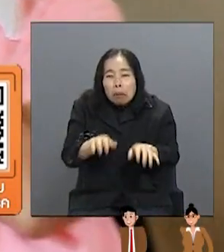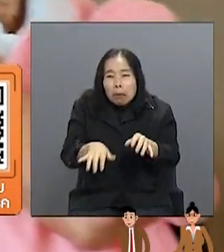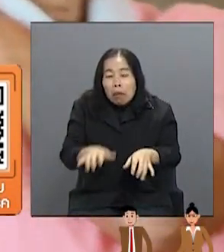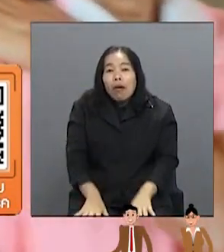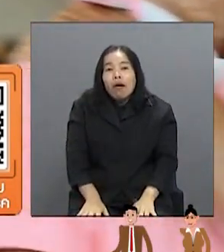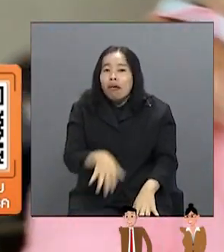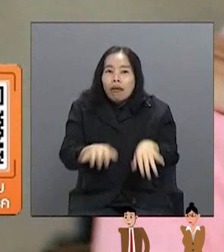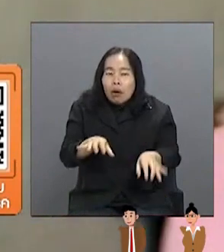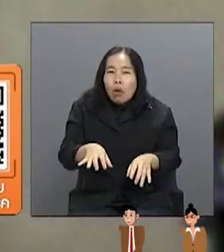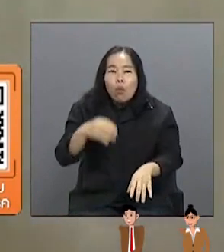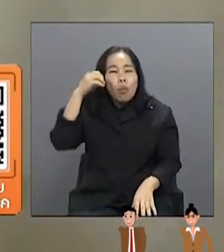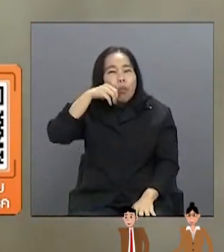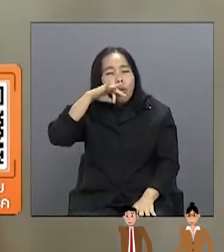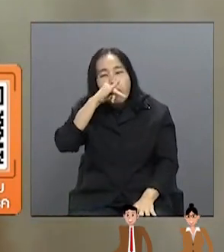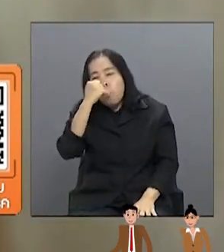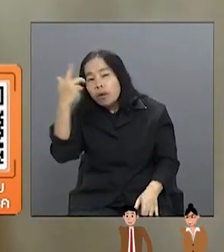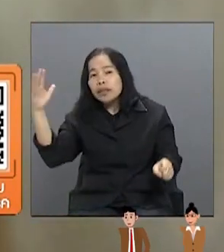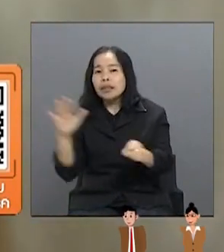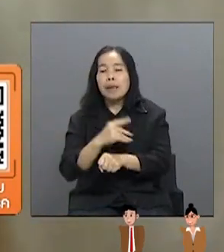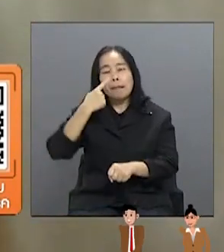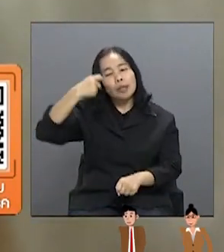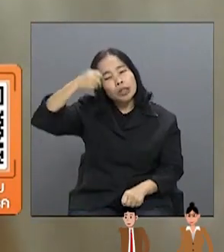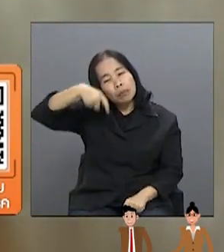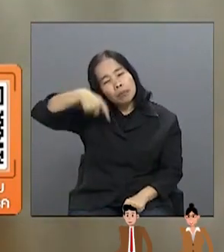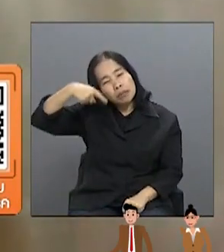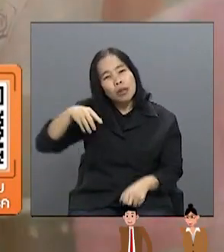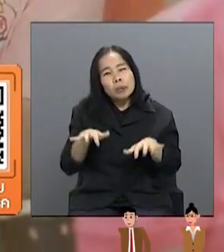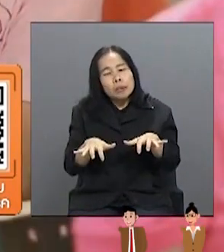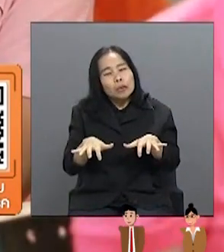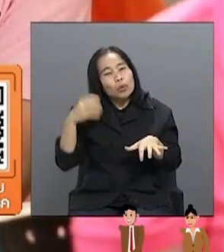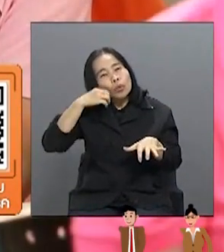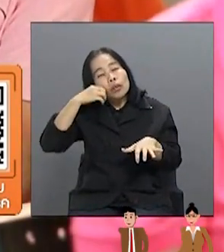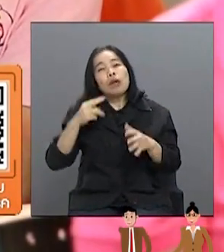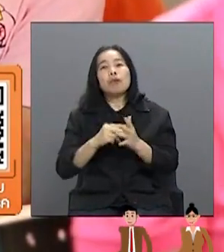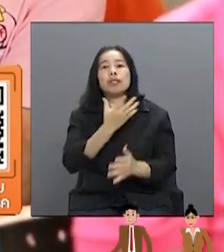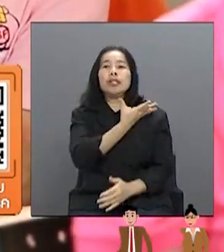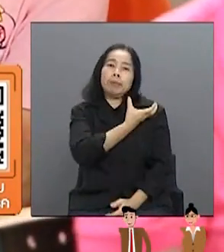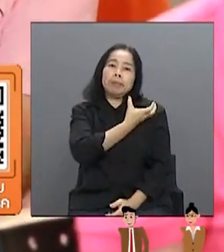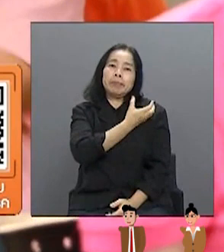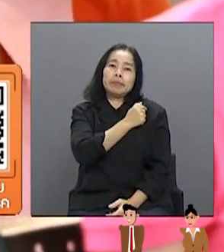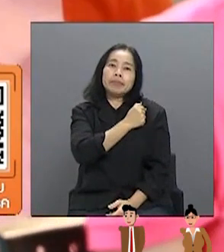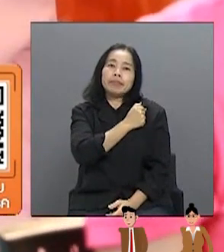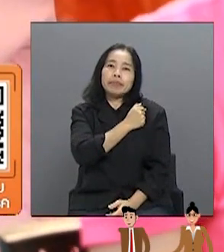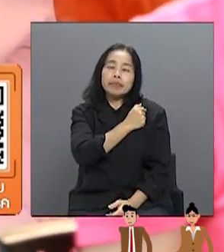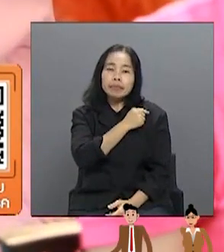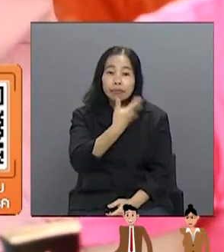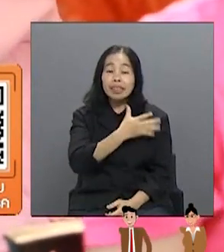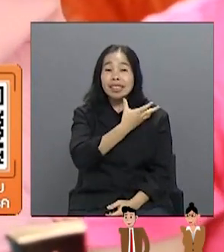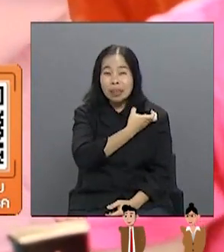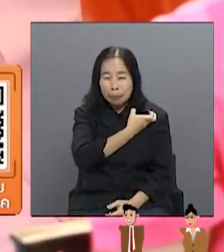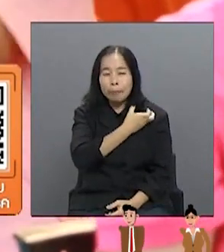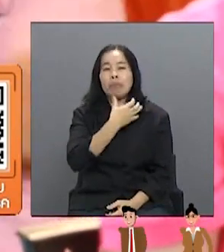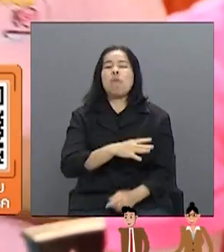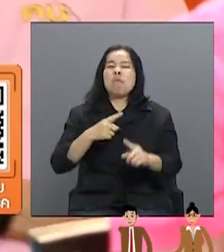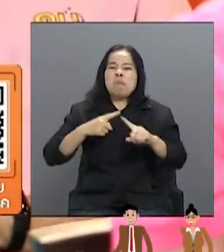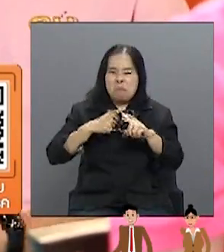แล้วก็ทุกวันทำท่าเดิมซ้ำๆมันก็จะกลายเป็นทริกเกอร์พอยต์ซึ่งอันนี้ความรุนแรงของการเกร็งมันก็จะมากกว่า